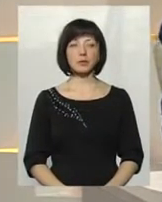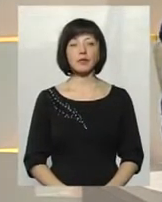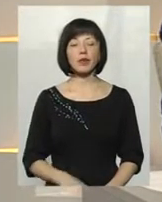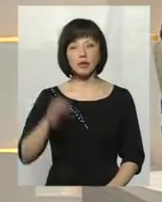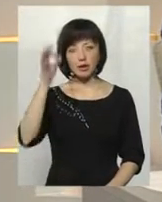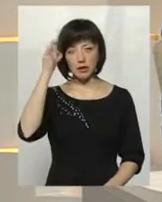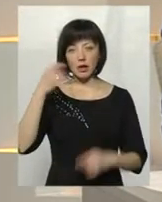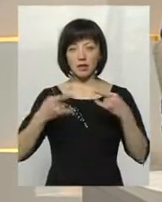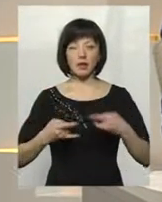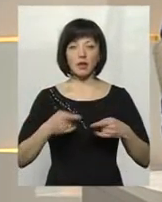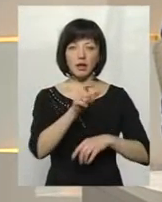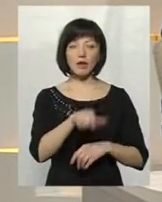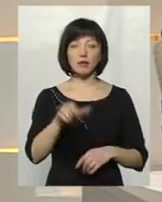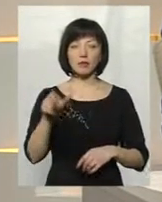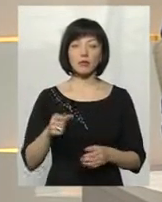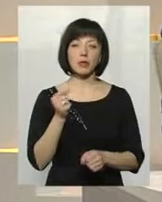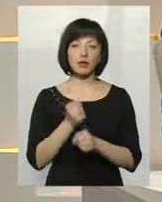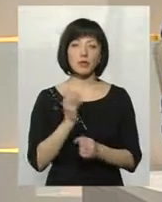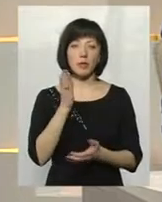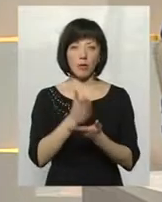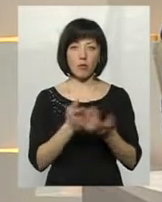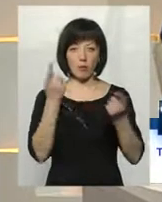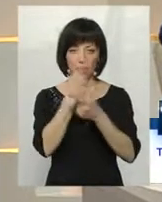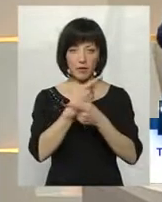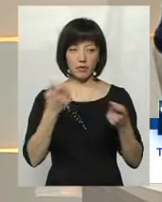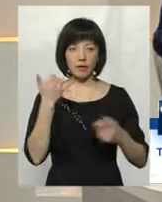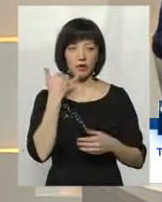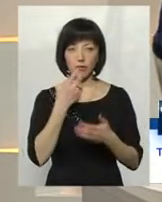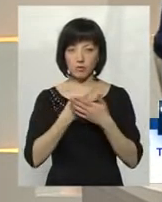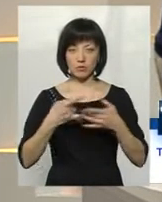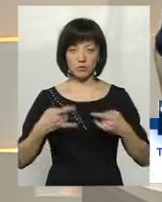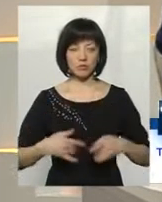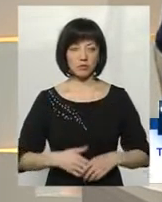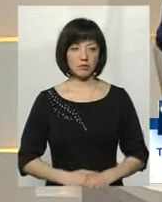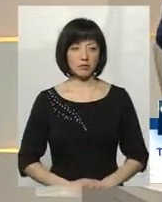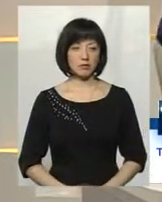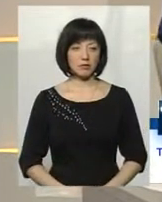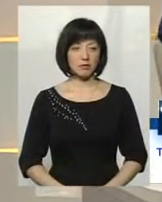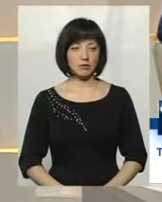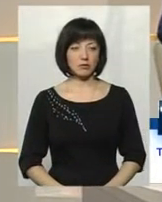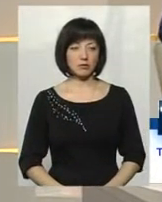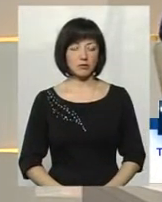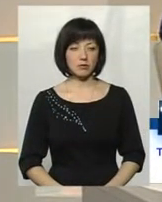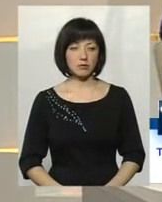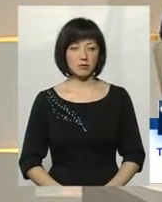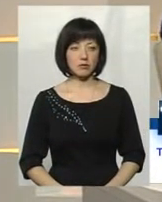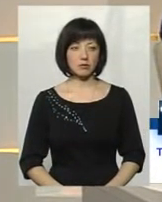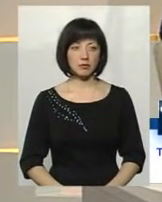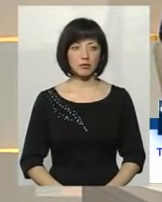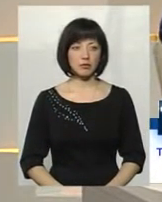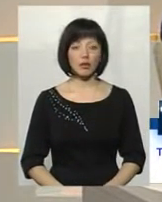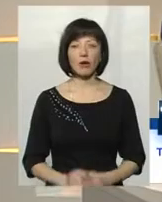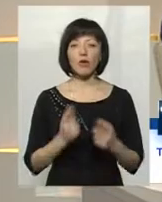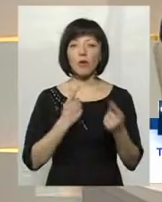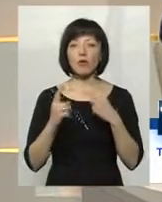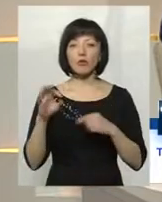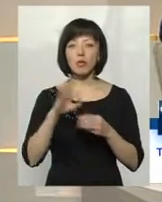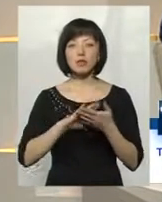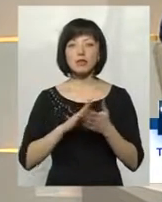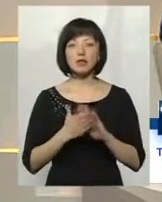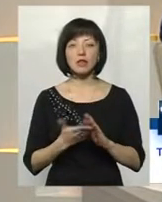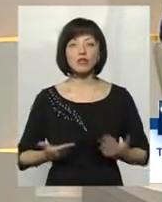Нагадаю телеглядачам, що ми працюємо у прямому ефірі. Телефон для зв'язку незмінний 61 90 60. Говоримо про стан із